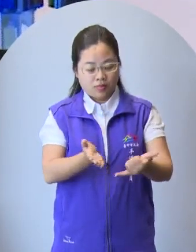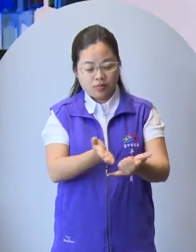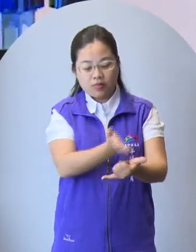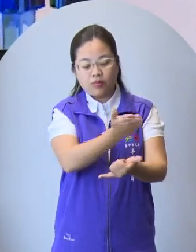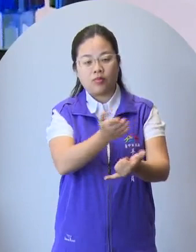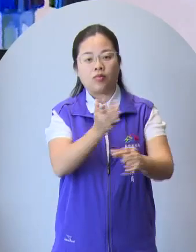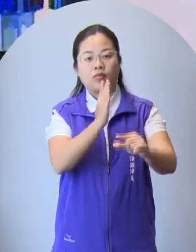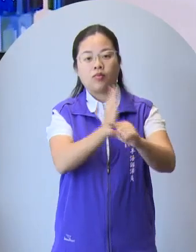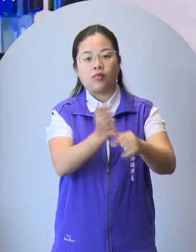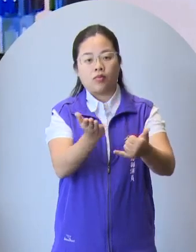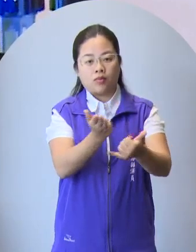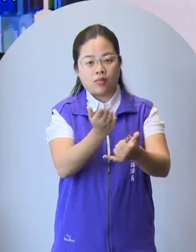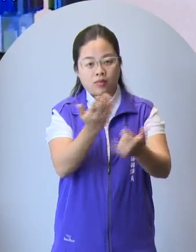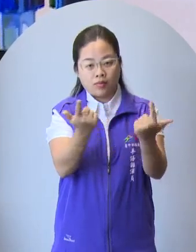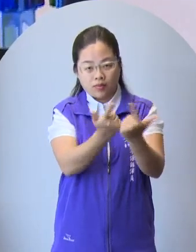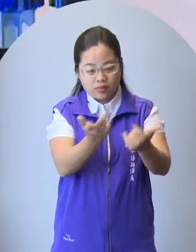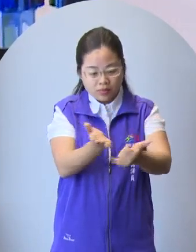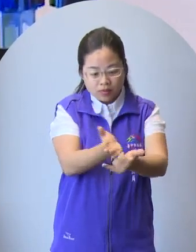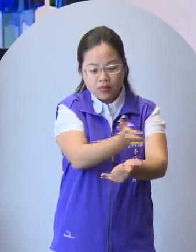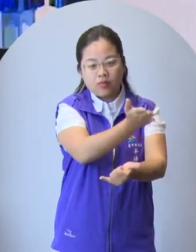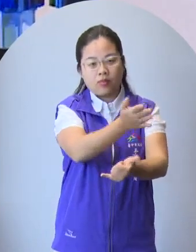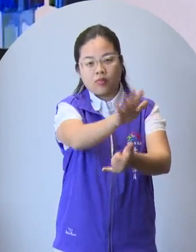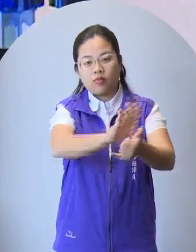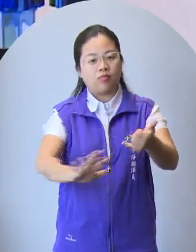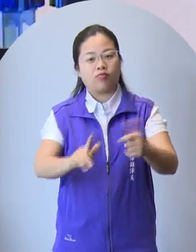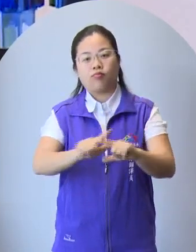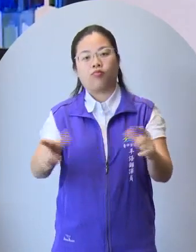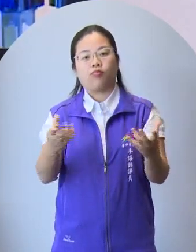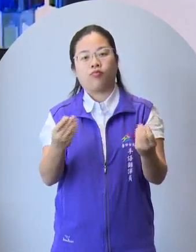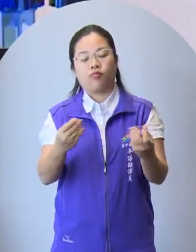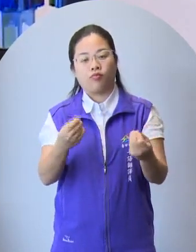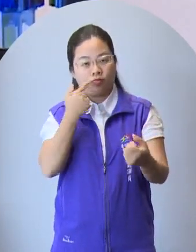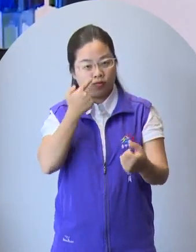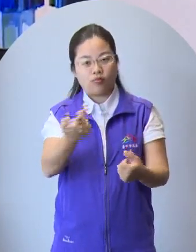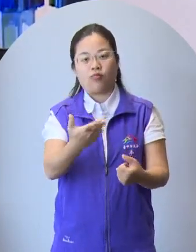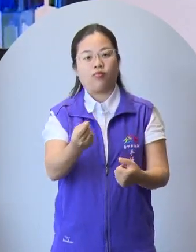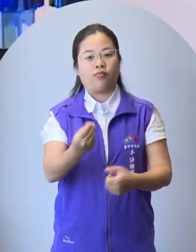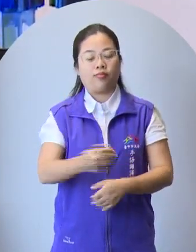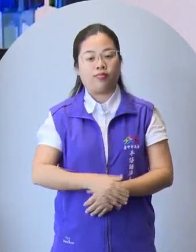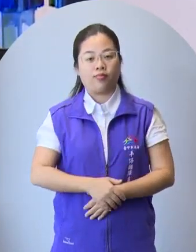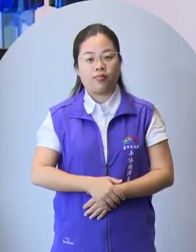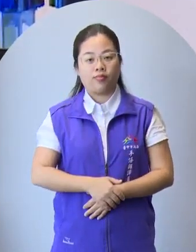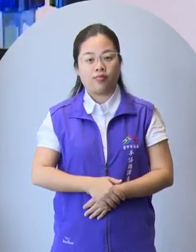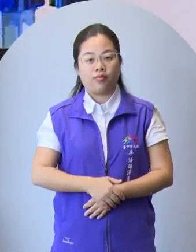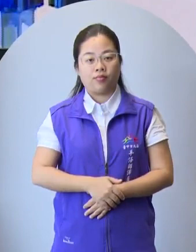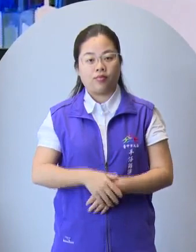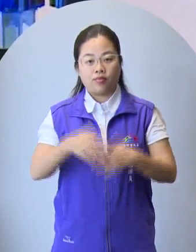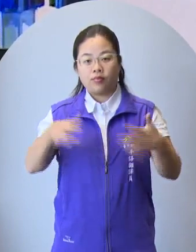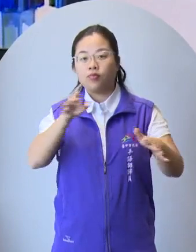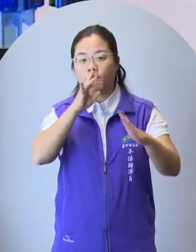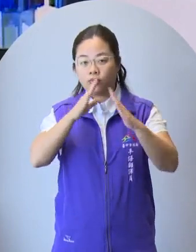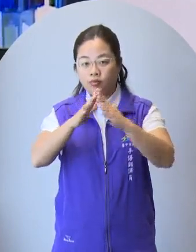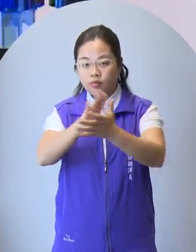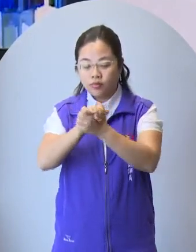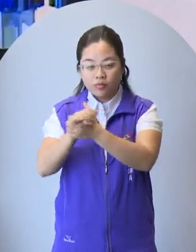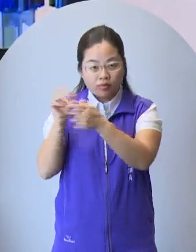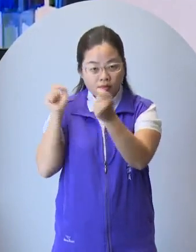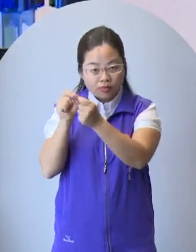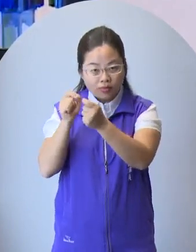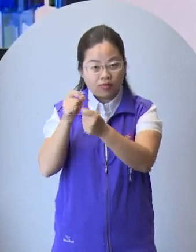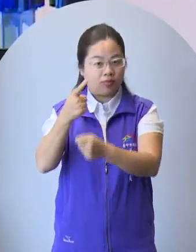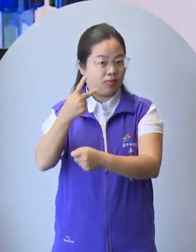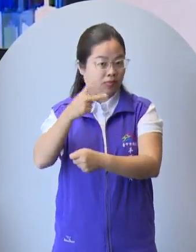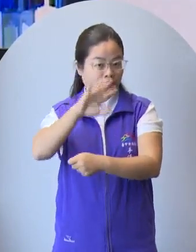影响不明显那也因此呢，很多的市民朋友那这两天这个礼